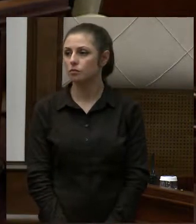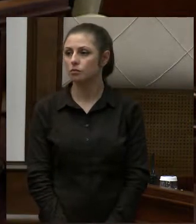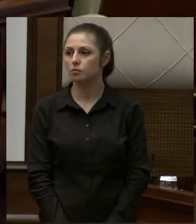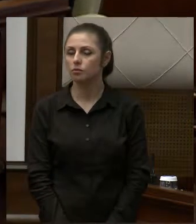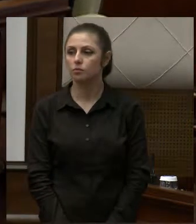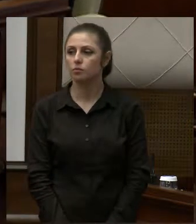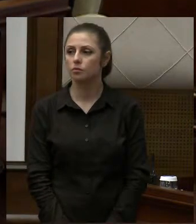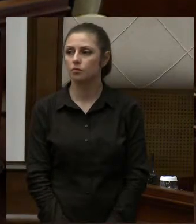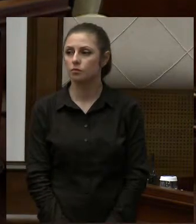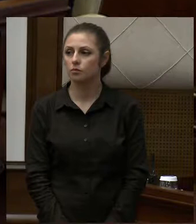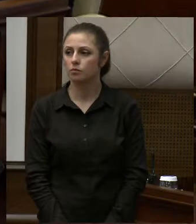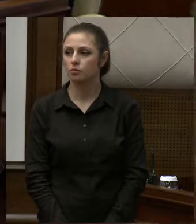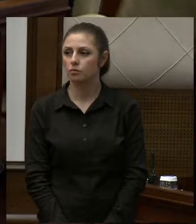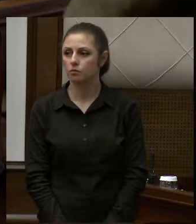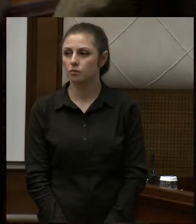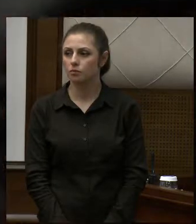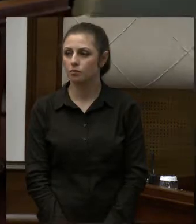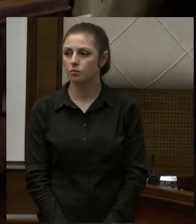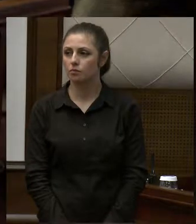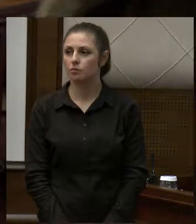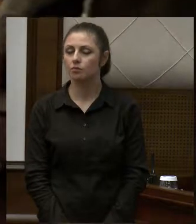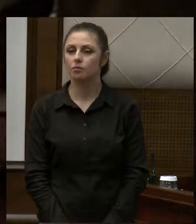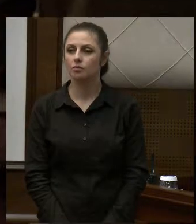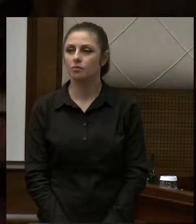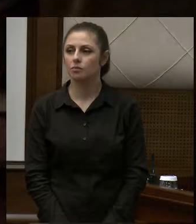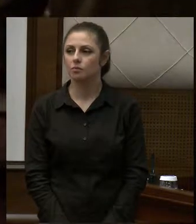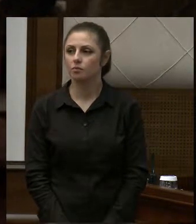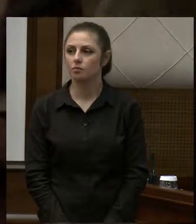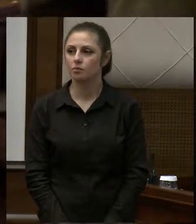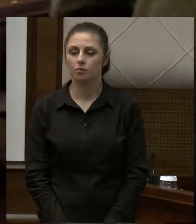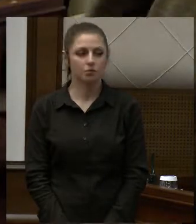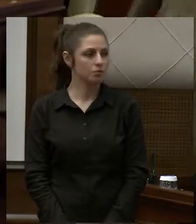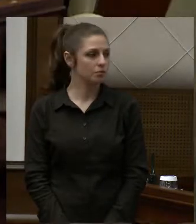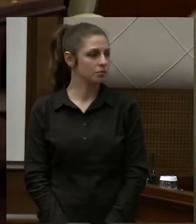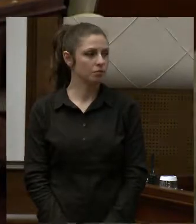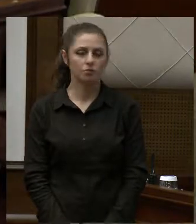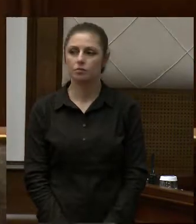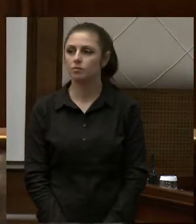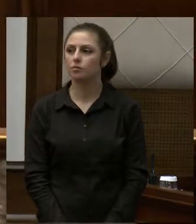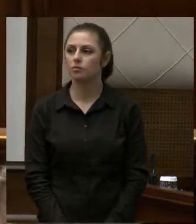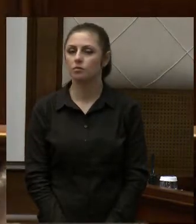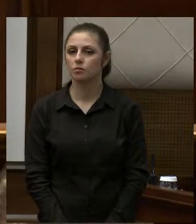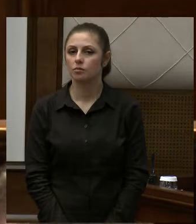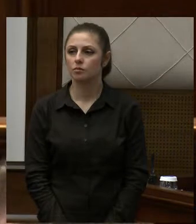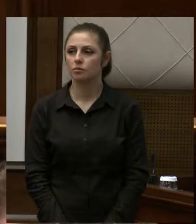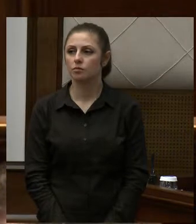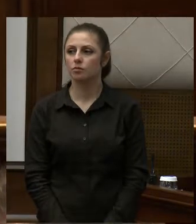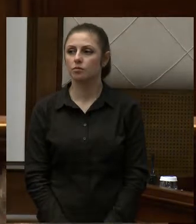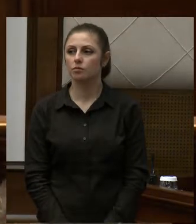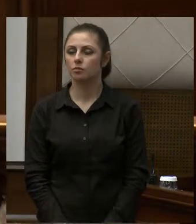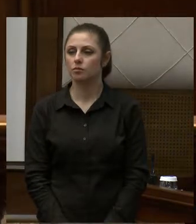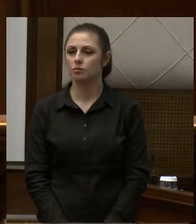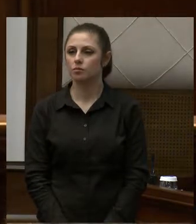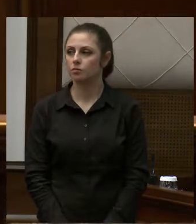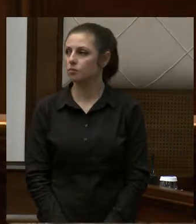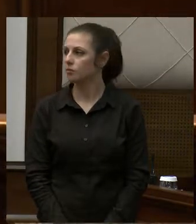kısa olursa bunlar çok konuştular, senin hakkına tecavüz ettiler bilesin. Onları eleştirebilirsin. Hayır, zaten çok kısa konuşacağım Sayın Başkanım. Seher İlhan Yıldız yani